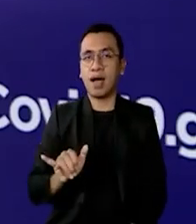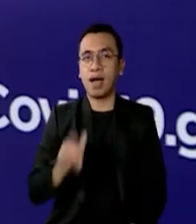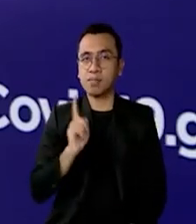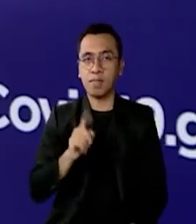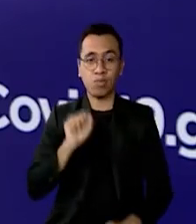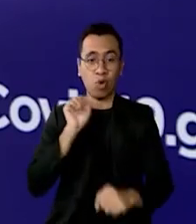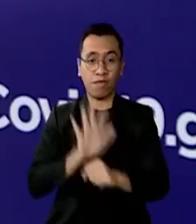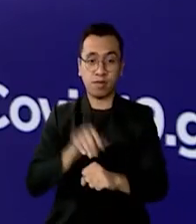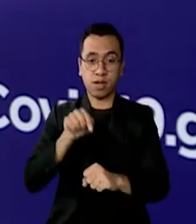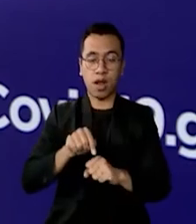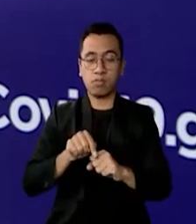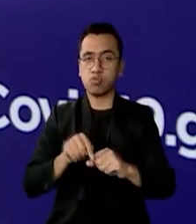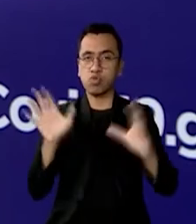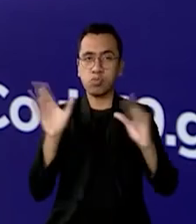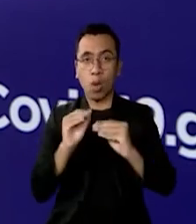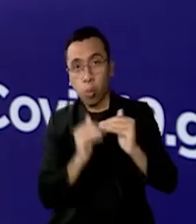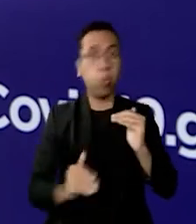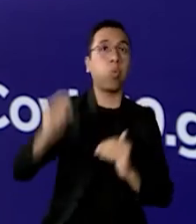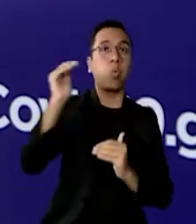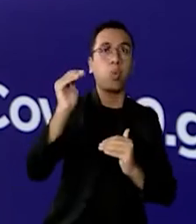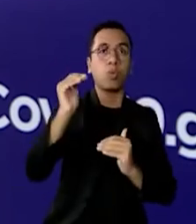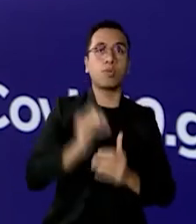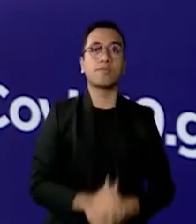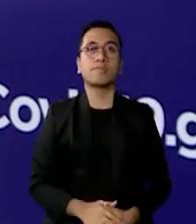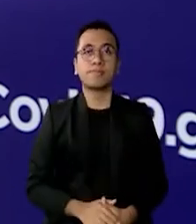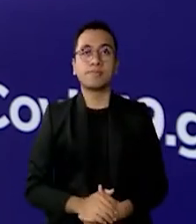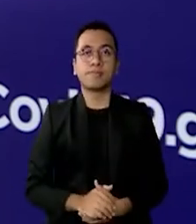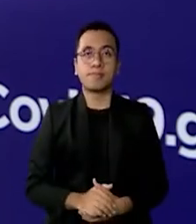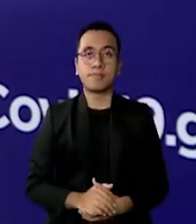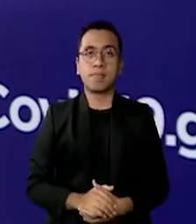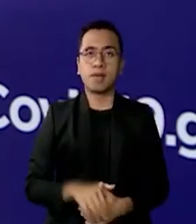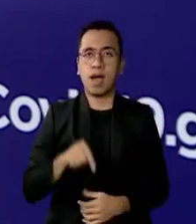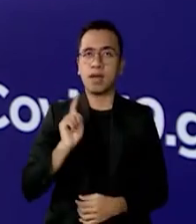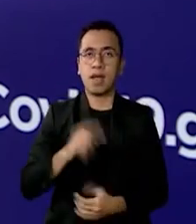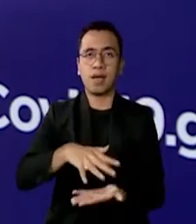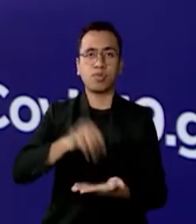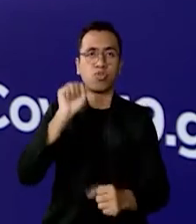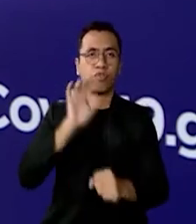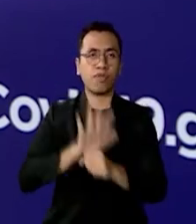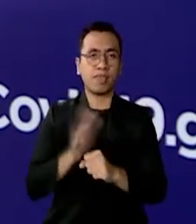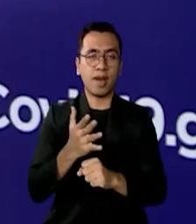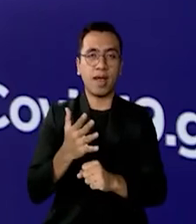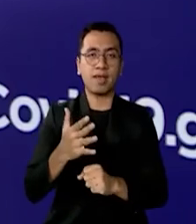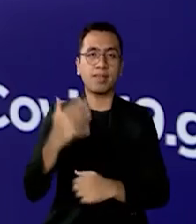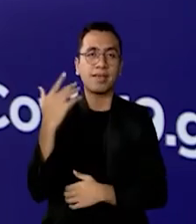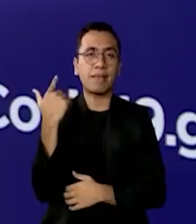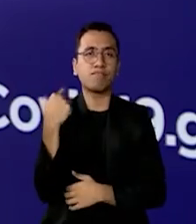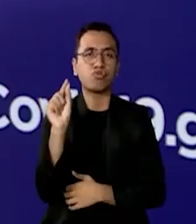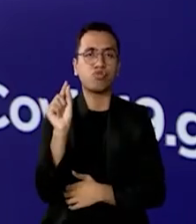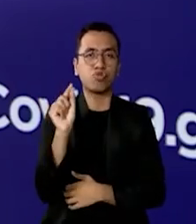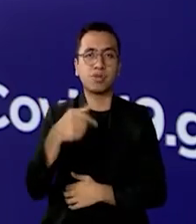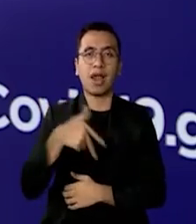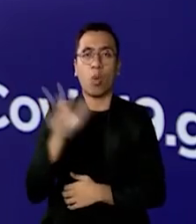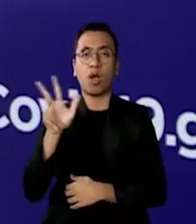sangat tinggi ya dan Eh sekarang sini ada Cluster staf pendidikan di salah satu perguruan tinggi di Karawang jadi ini juga